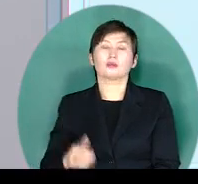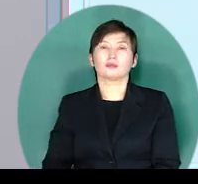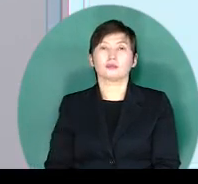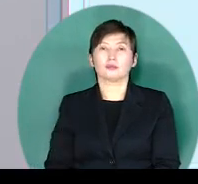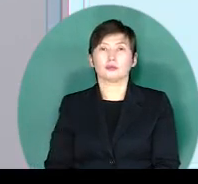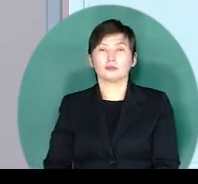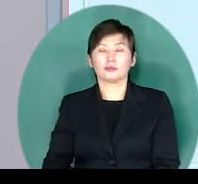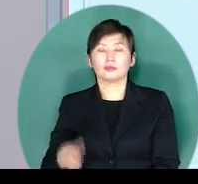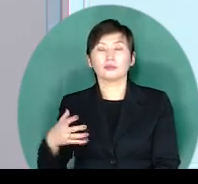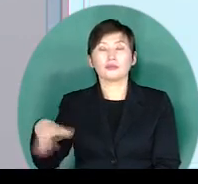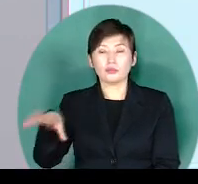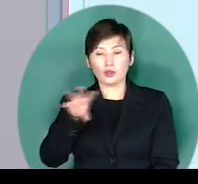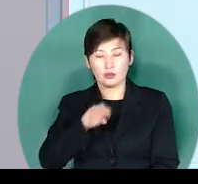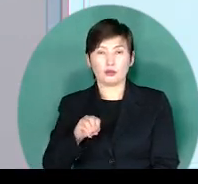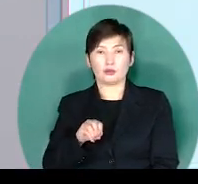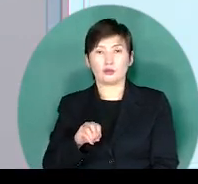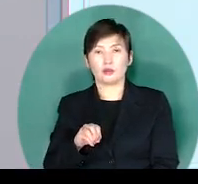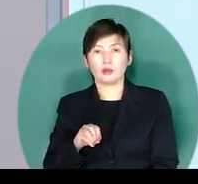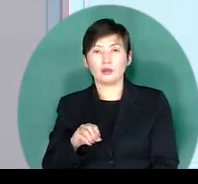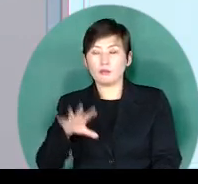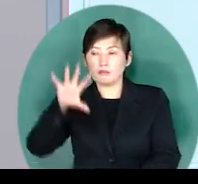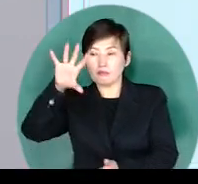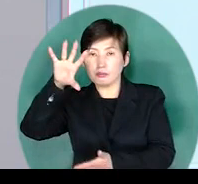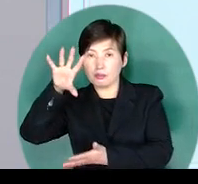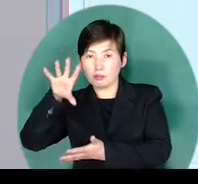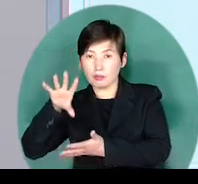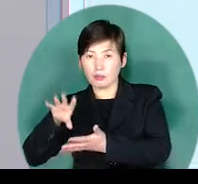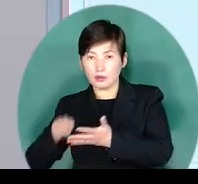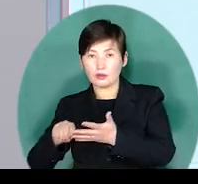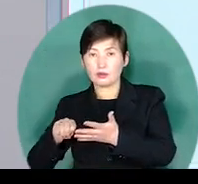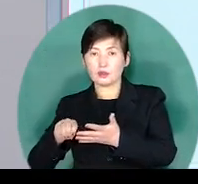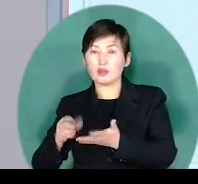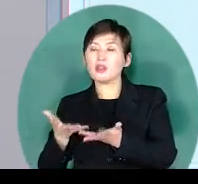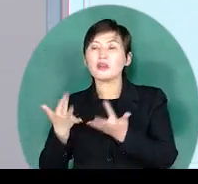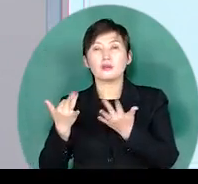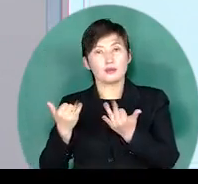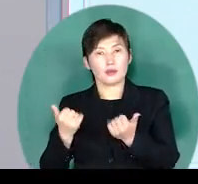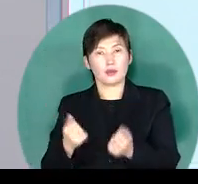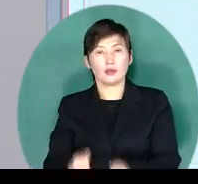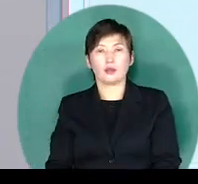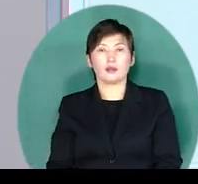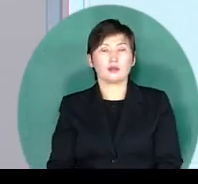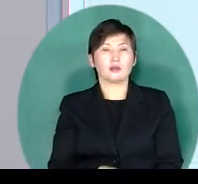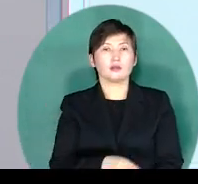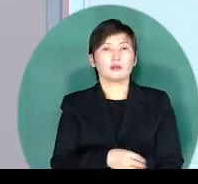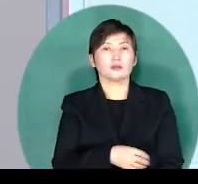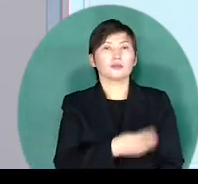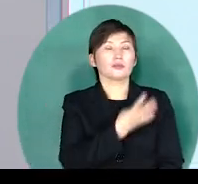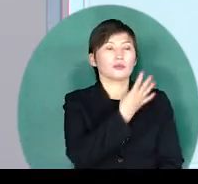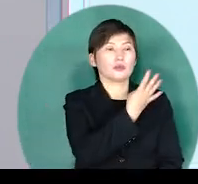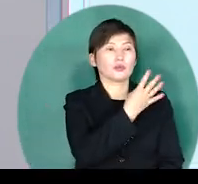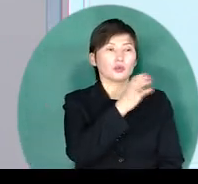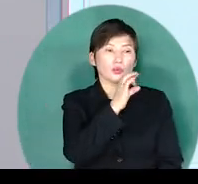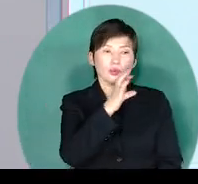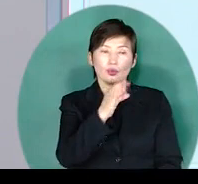Төгрөг. Нийт 400 төгрөг болсон байна. За, одоо бүгдээрээ нийт ер нь одоо бүгдийн нийлбэрийг олцгоё. 400 дээр 30 нэмэхлээр хэд